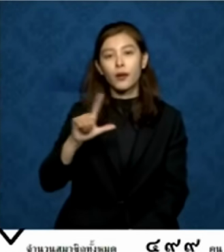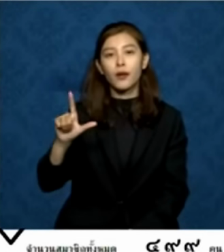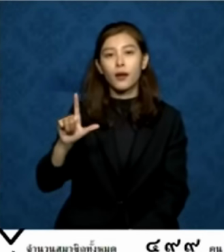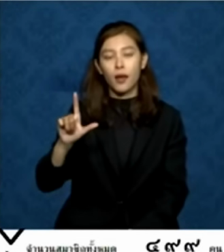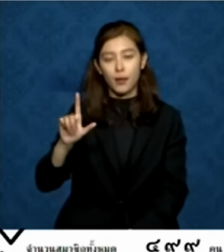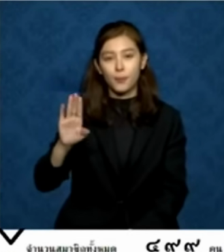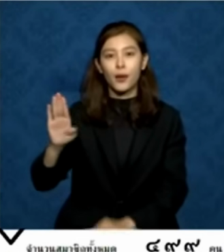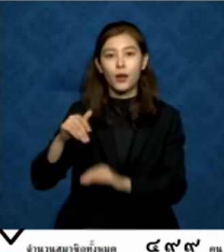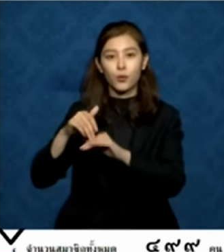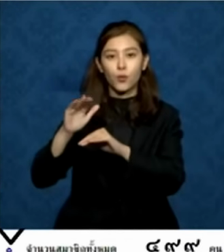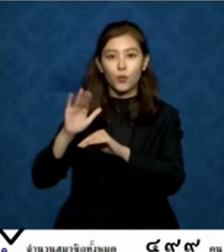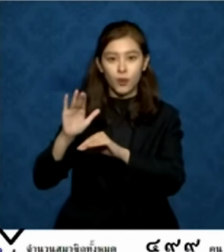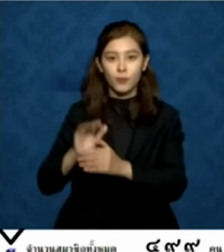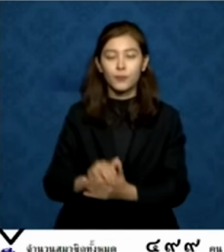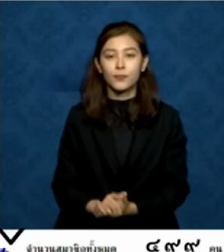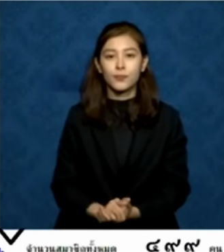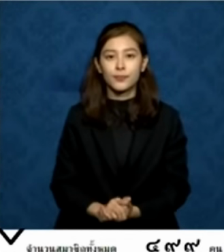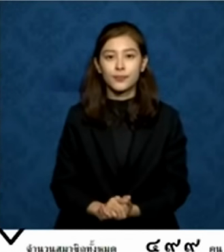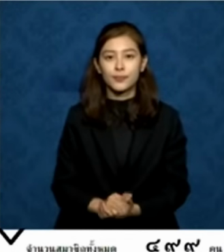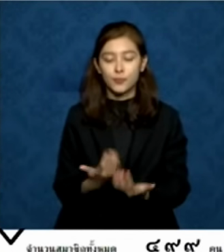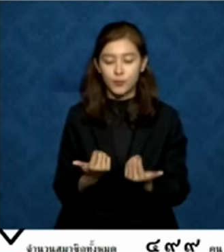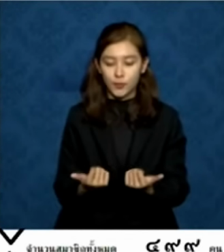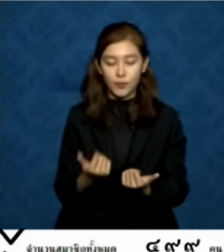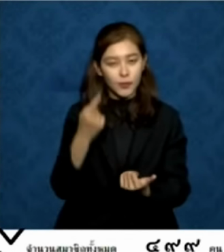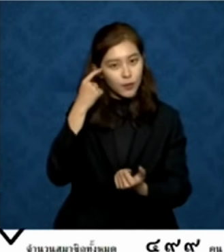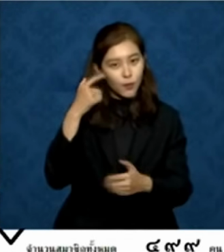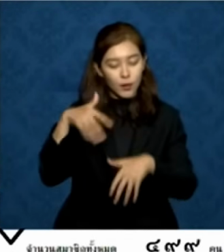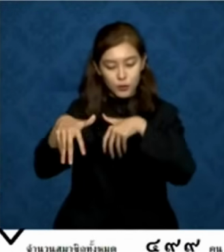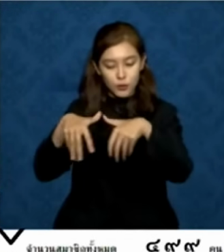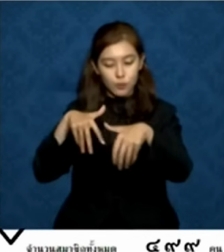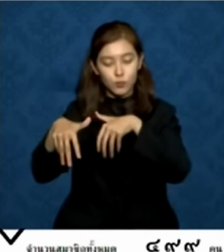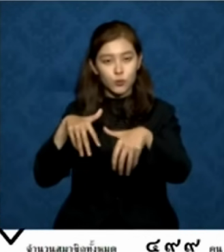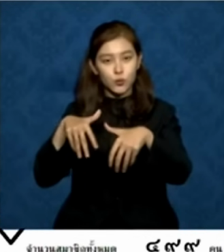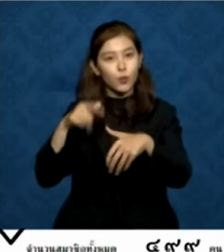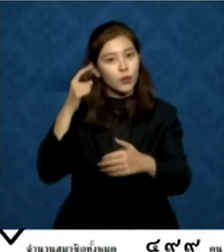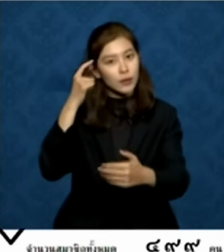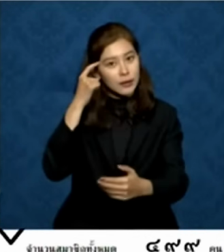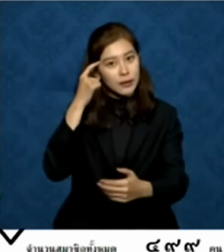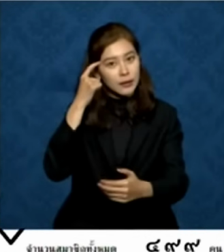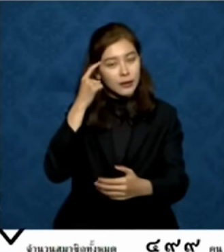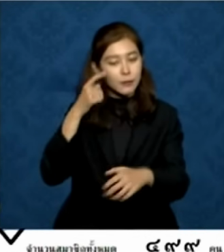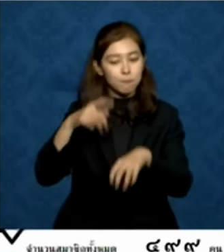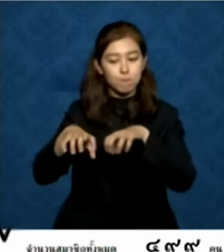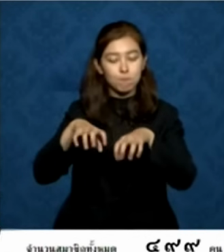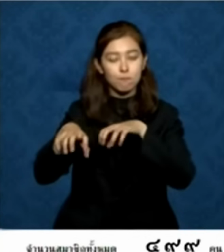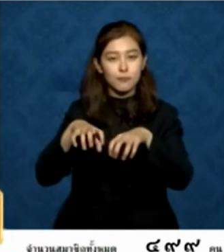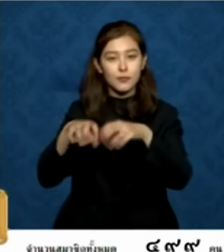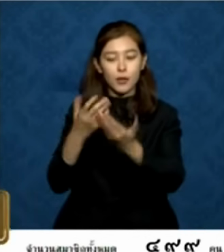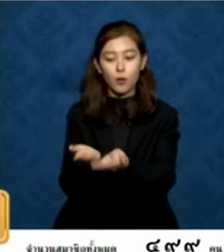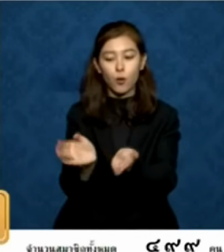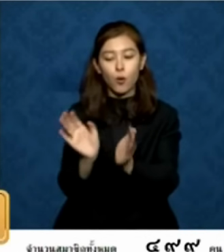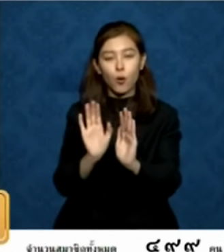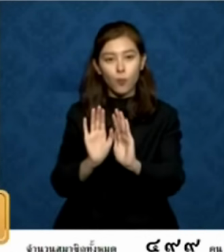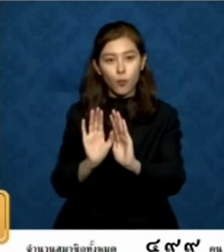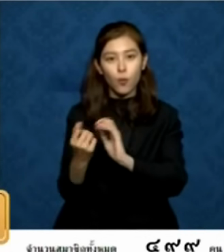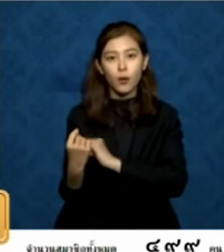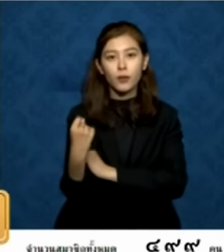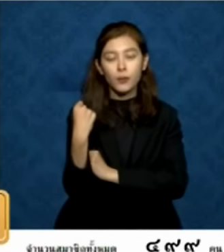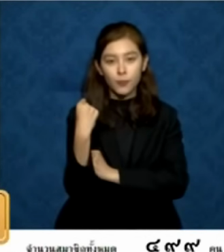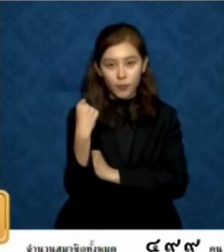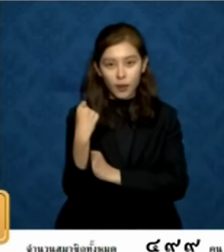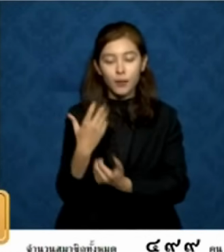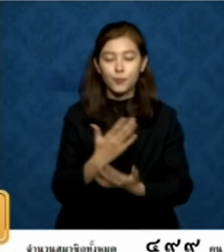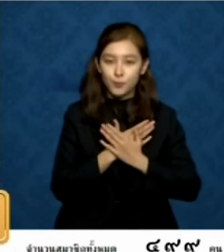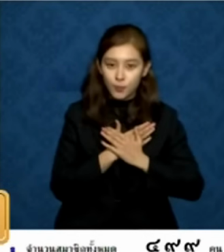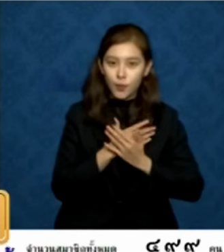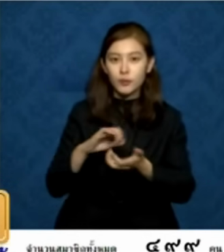วมในการสร้างพลังในชุมชนให้เกิดเป็นพลังทางสังคมสร้างครอบครัวอบอุ่นเข้มแข็งสนับสนุนบทบาทและพัฒนา